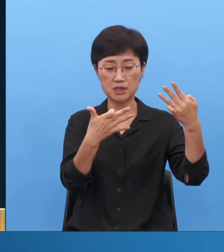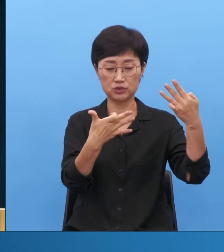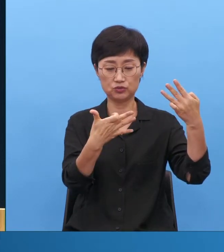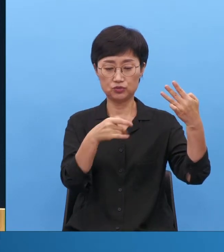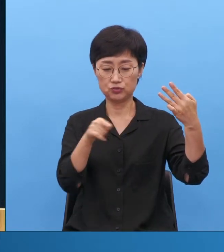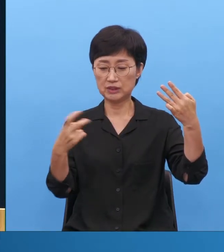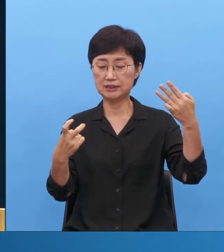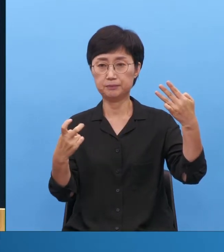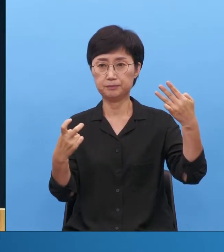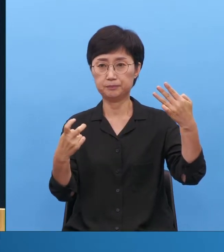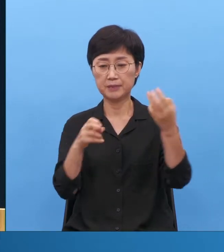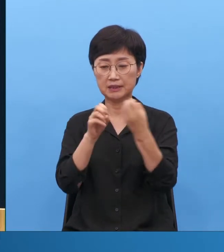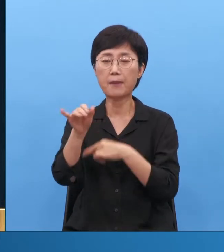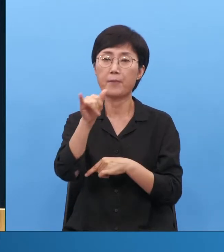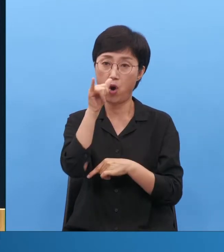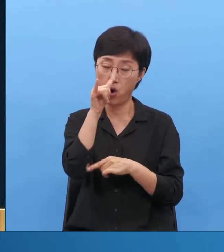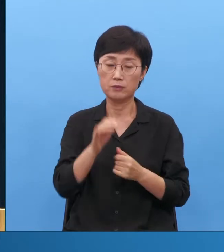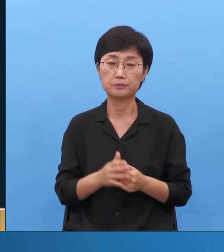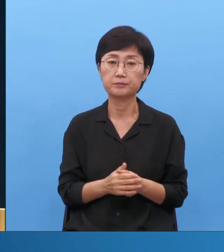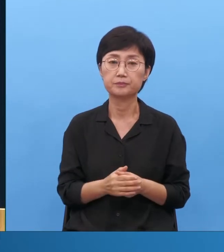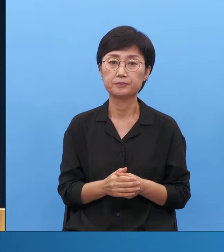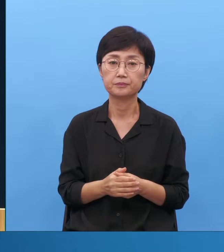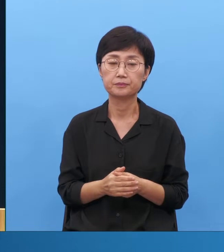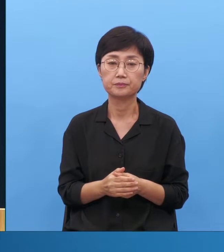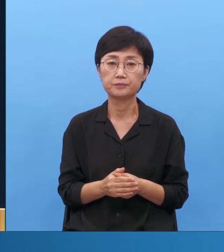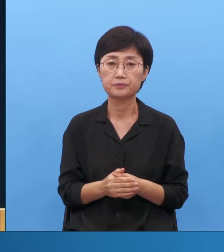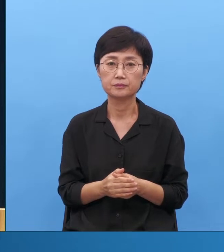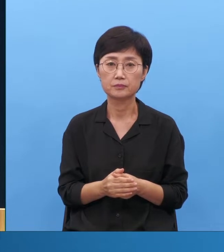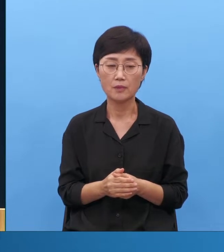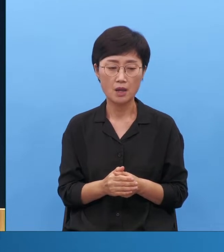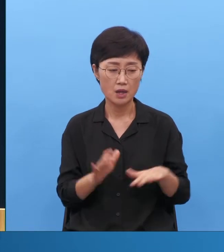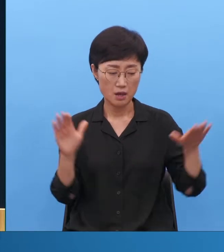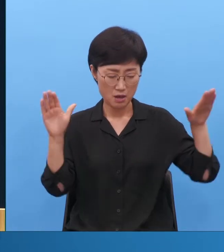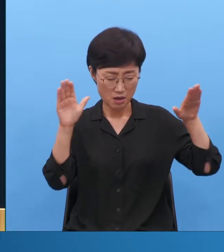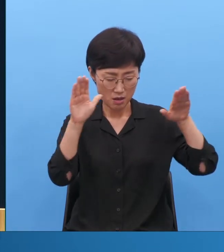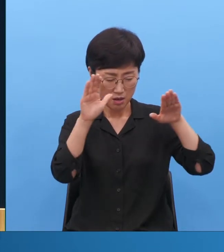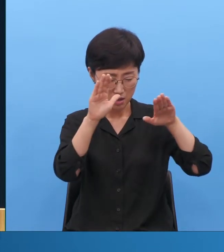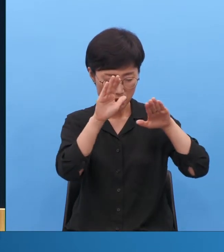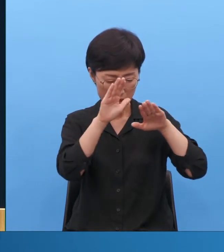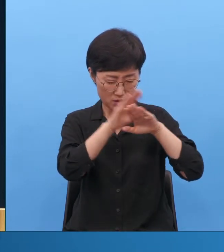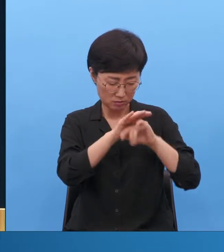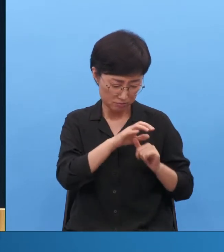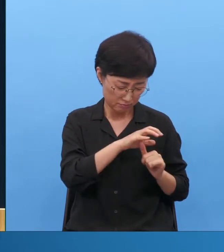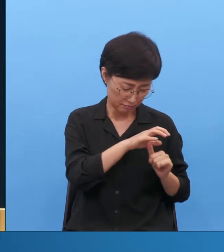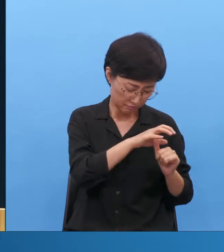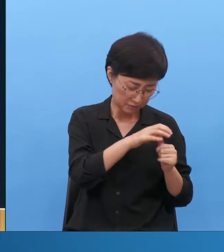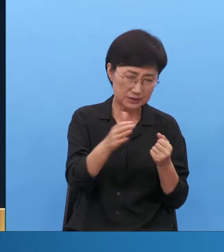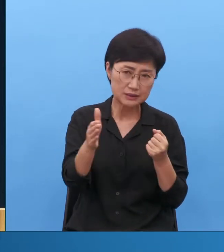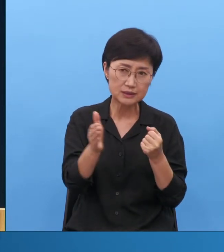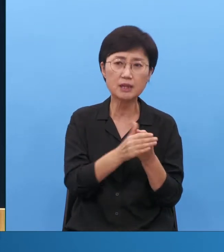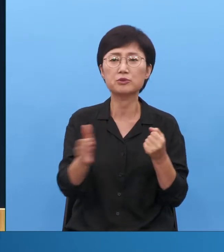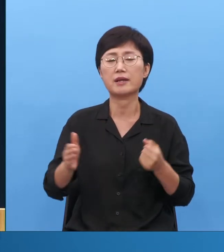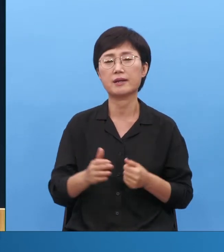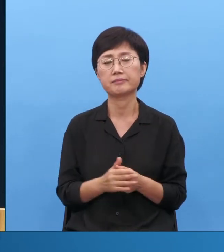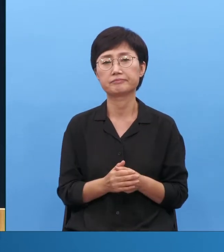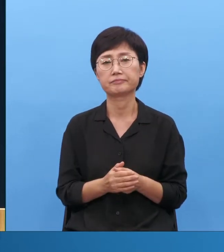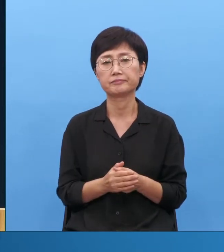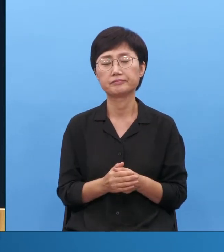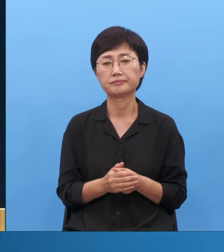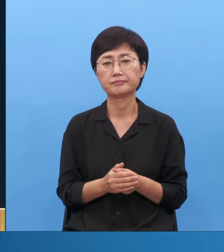있습니다. It tells us the answer in verses 19 and 20. 어두움 가운데 있기 때문에요. These things are happening because people are inside of the